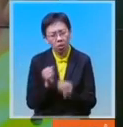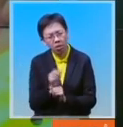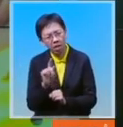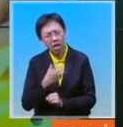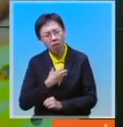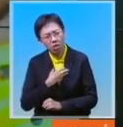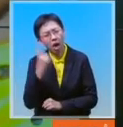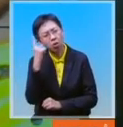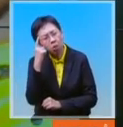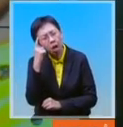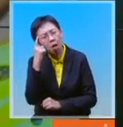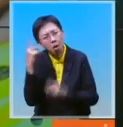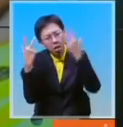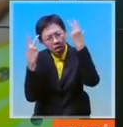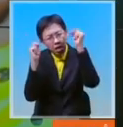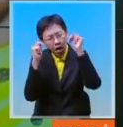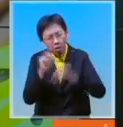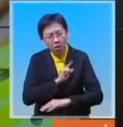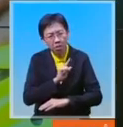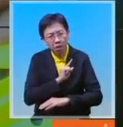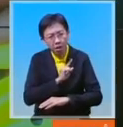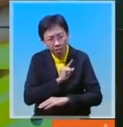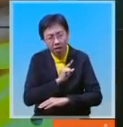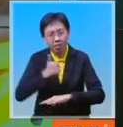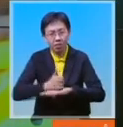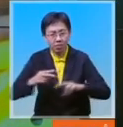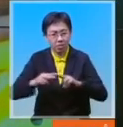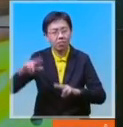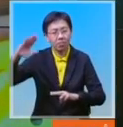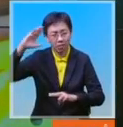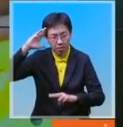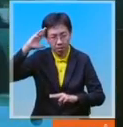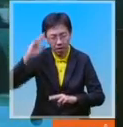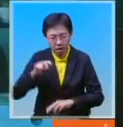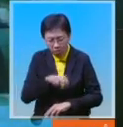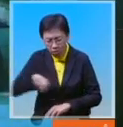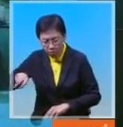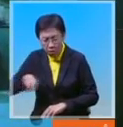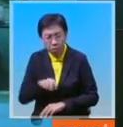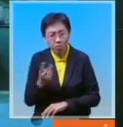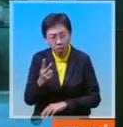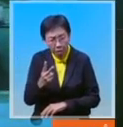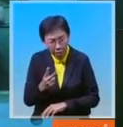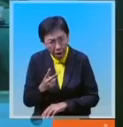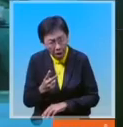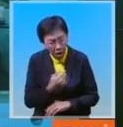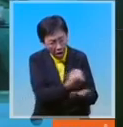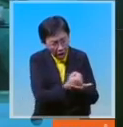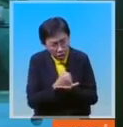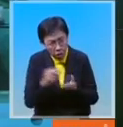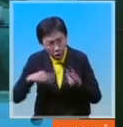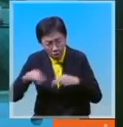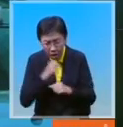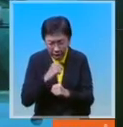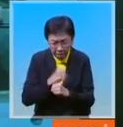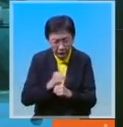ราบว่าท่านนายกรัฐมนตรีในฐานะที่เป็นรัฐมนตรีว่าการกระทรวงกลาโหมด้วยเนี่ยจะขอให้ท่านช่วยดูแลงานทางด้าน